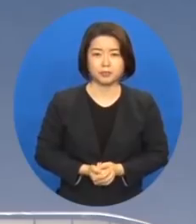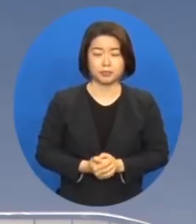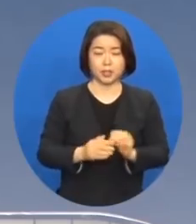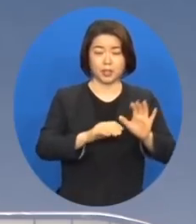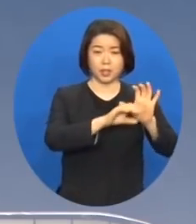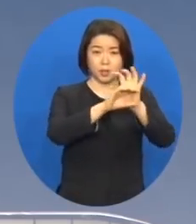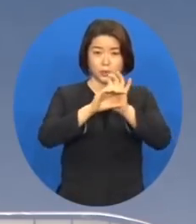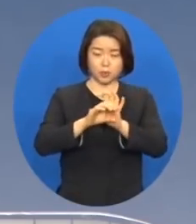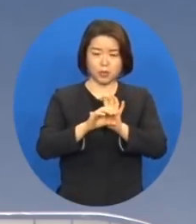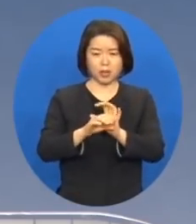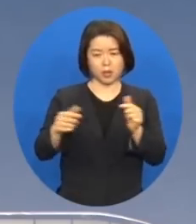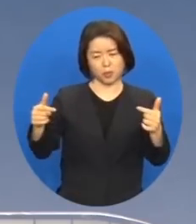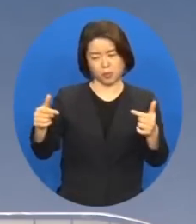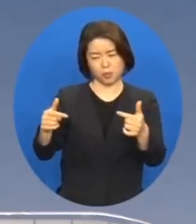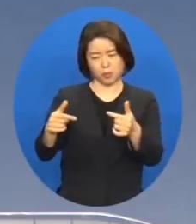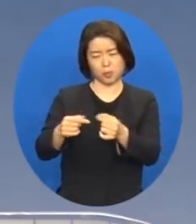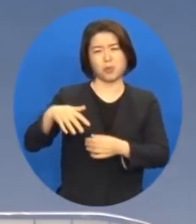사그러들지 않습니다.